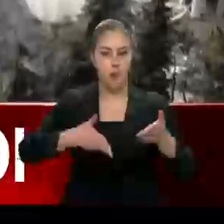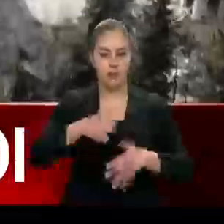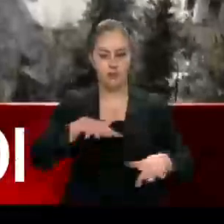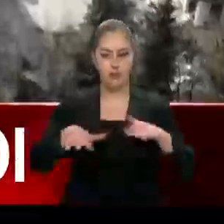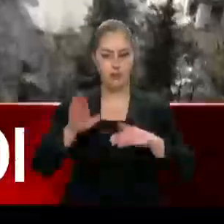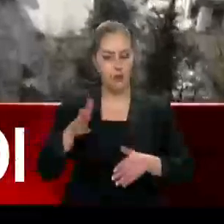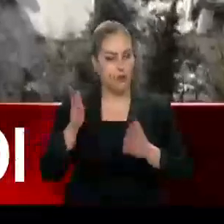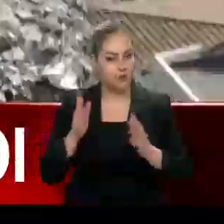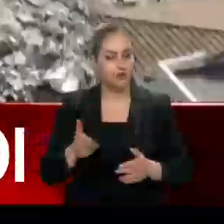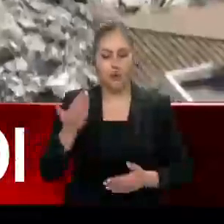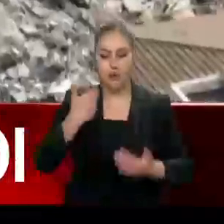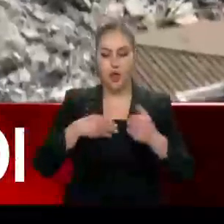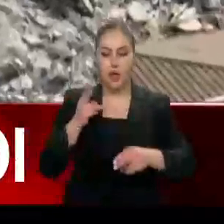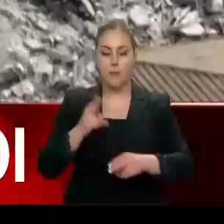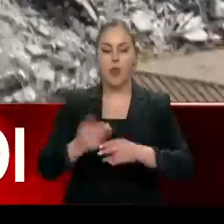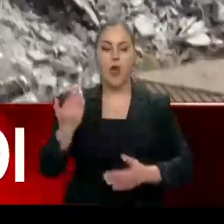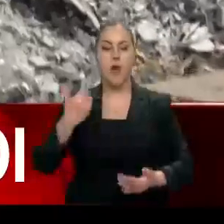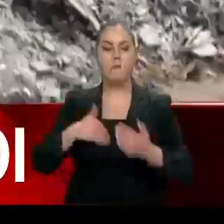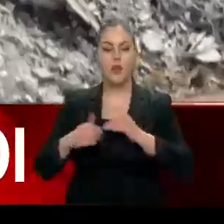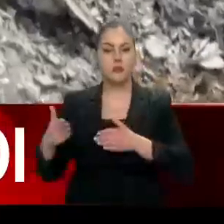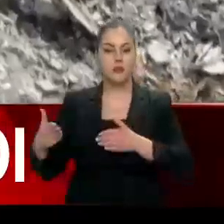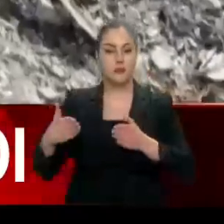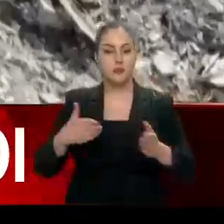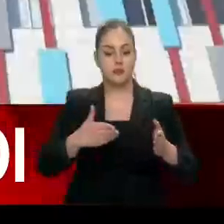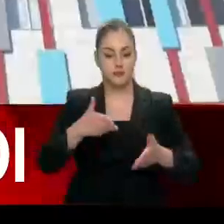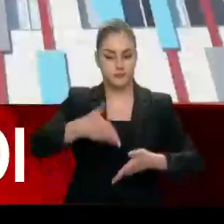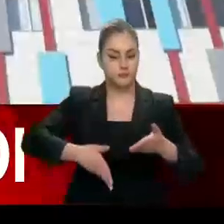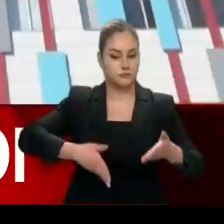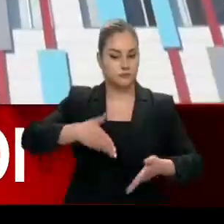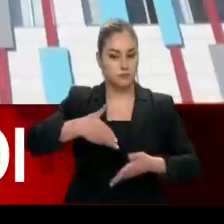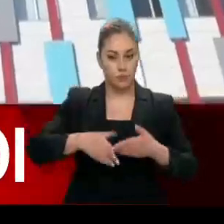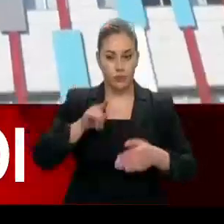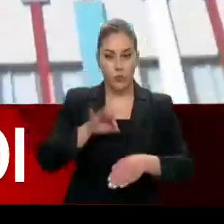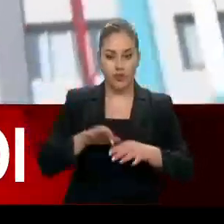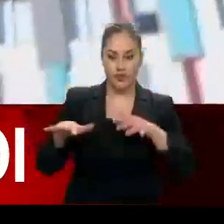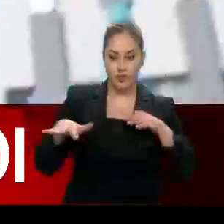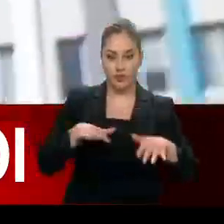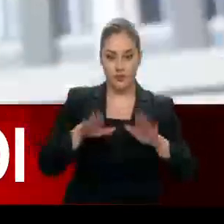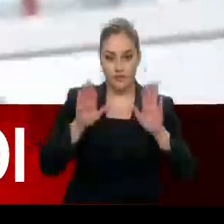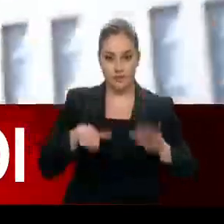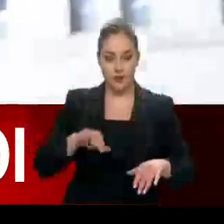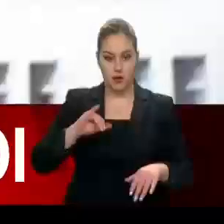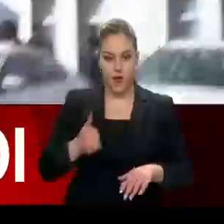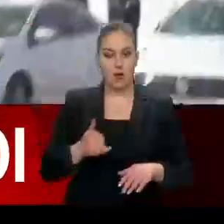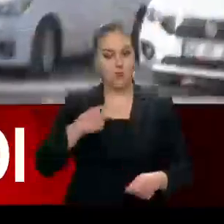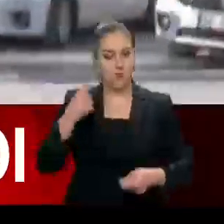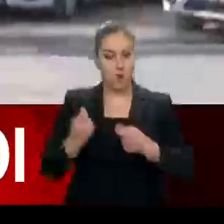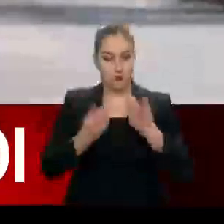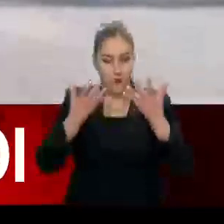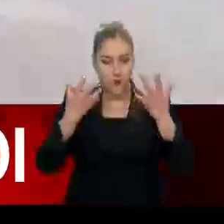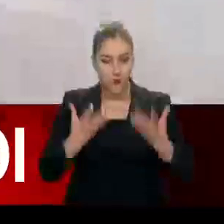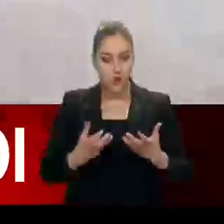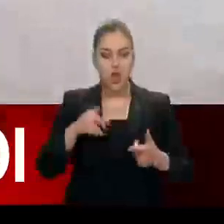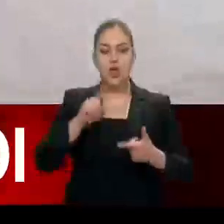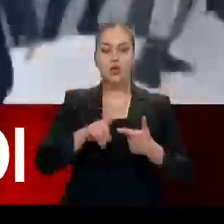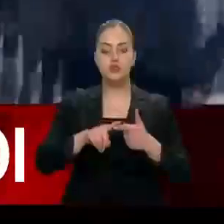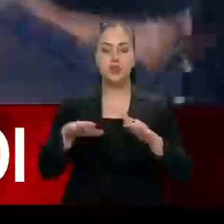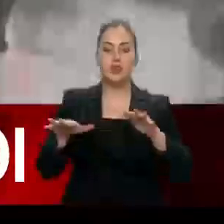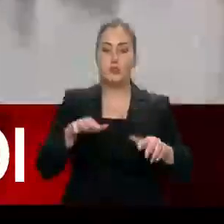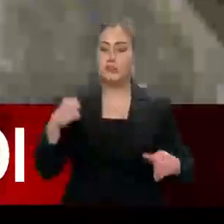geldiği zaman hemen ameliyathanelerimize sevk edildi. Ameliyathanelerimiz de yoğun bir şekilde faaliyetteyken ikinci büyük yıkıcı